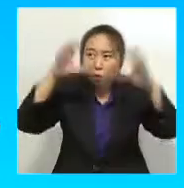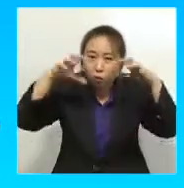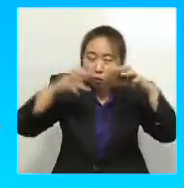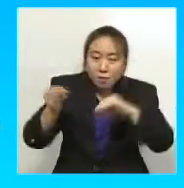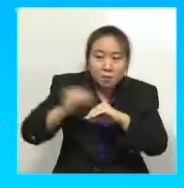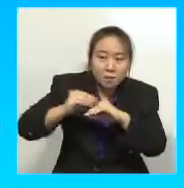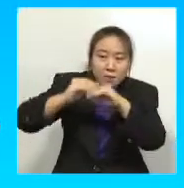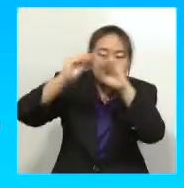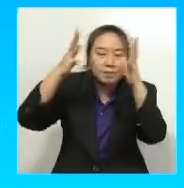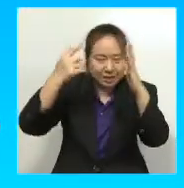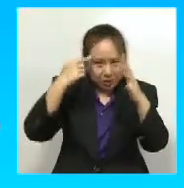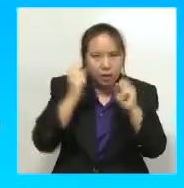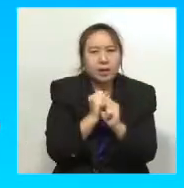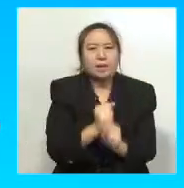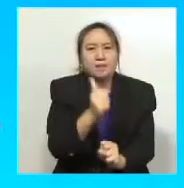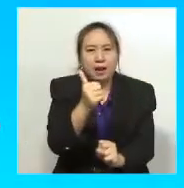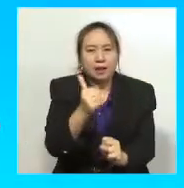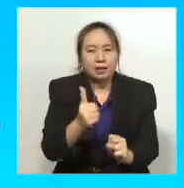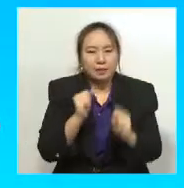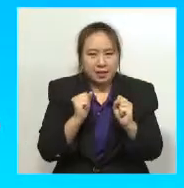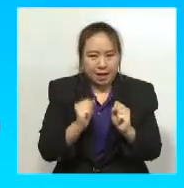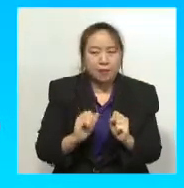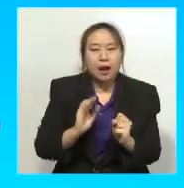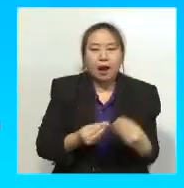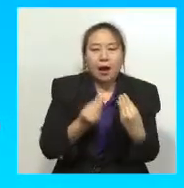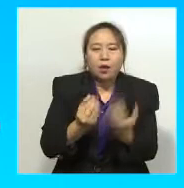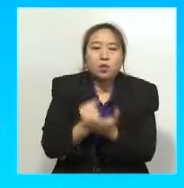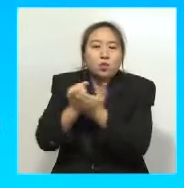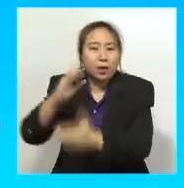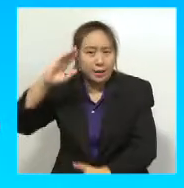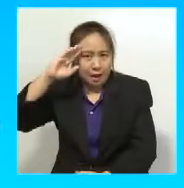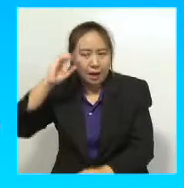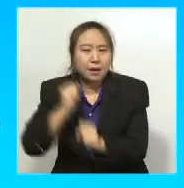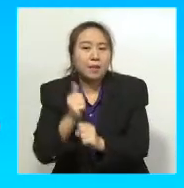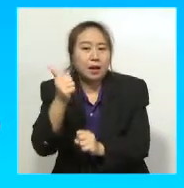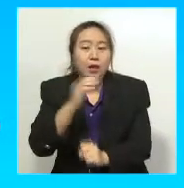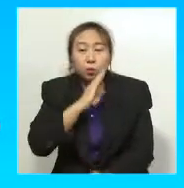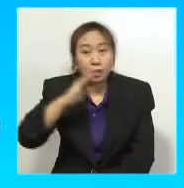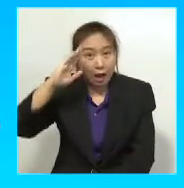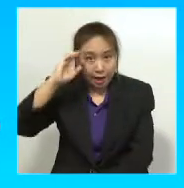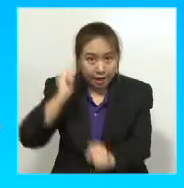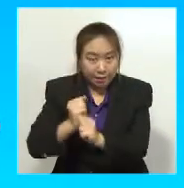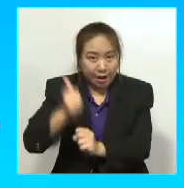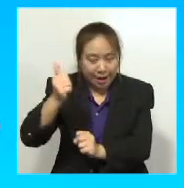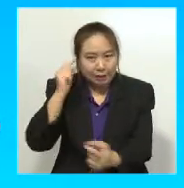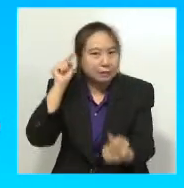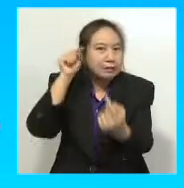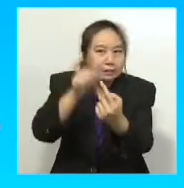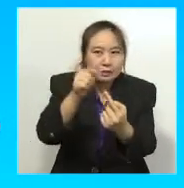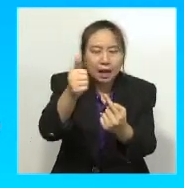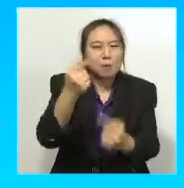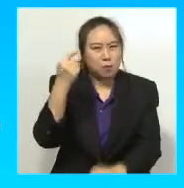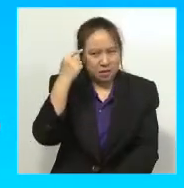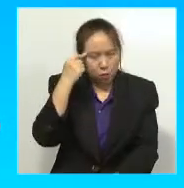ะแล้วก็ทำให้ทางชุดซิลเขาทำงานได้ถ้าชุดซิลเขาทำงานได้ผมเชื่อว่าเข้าไปได้แล้วผมเชื่อมั่นว่